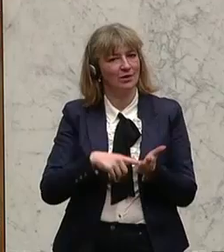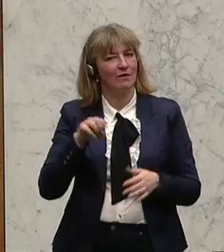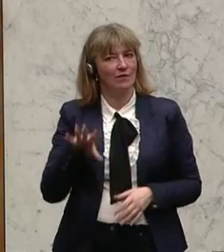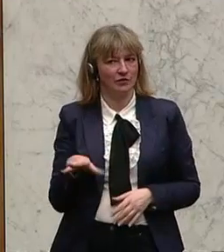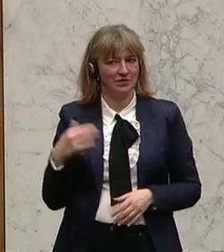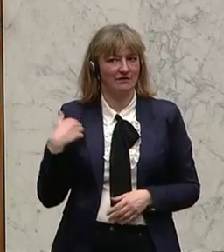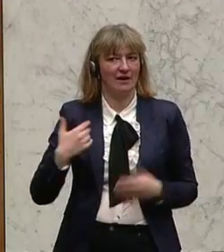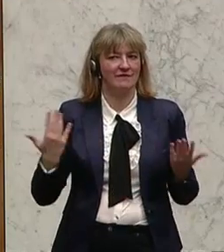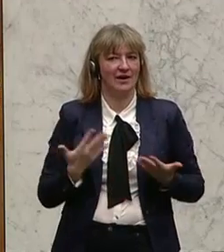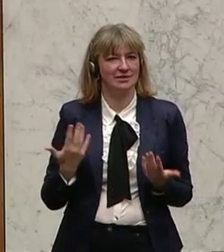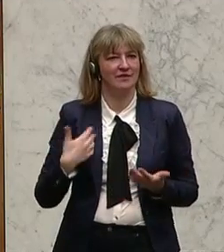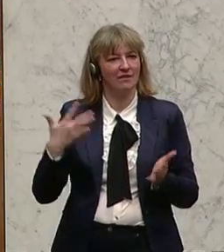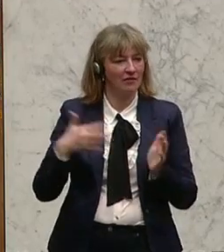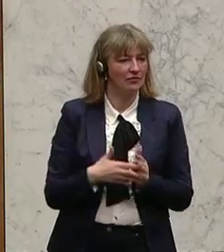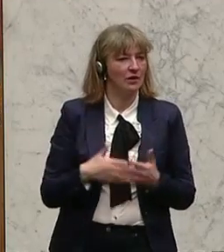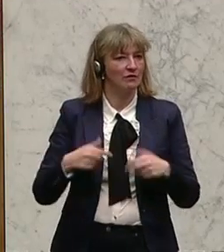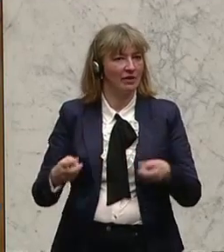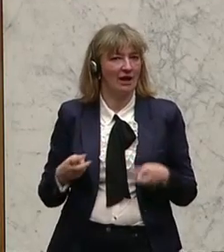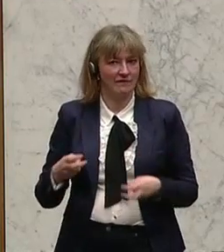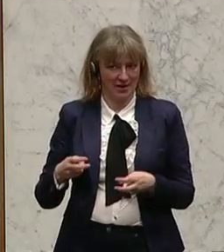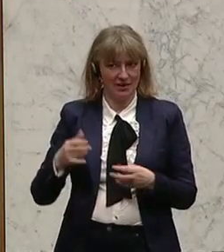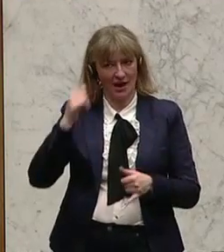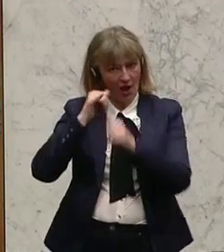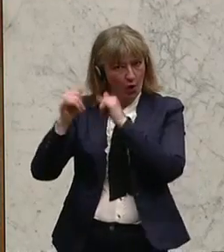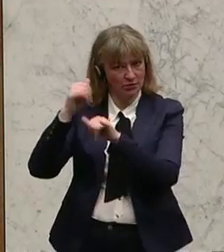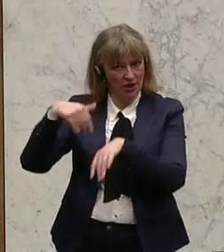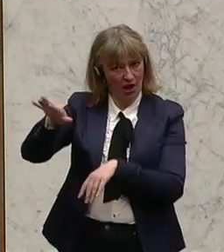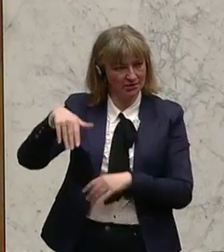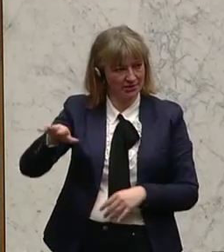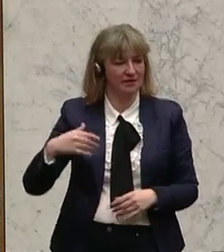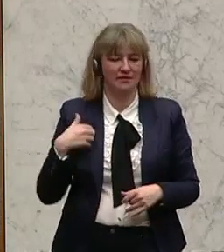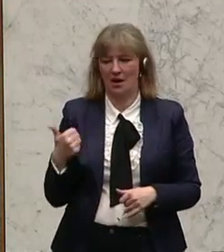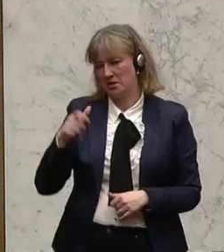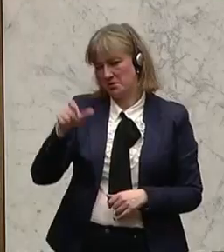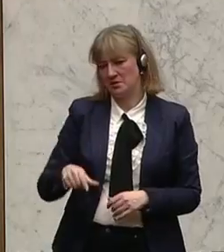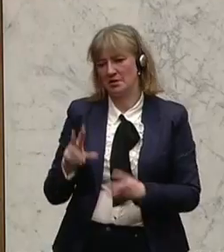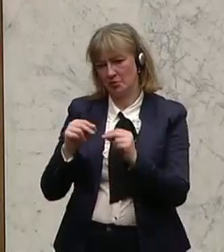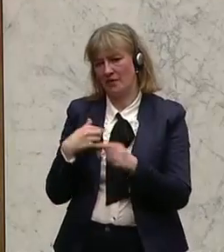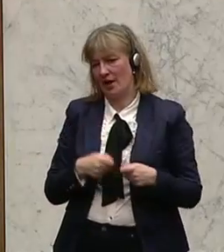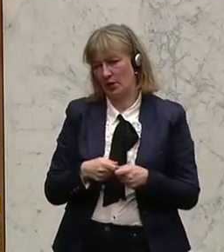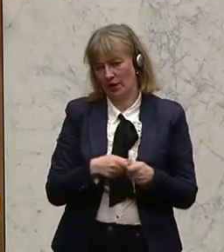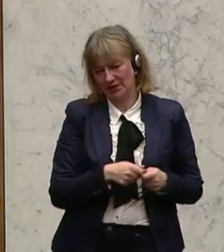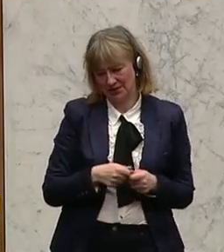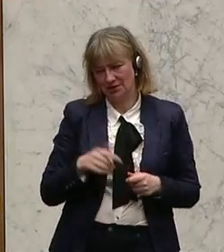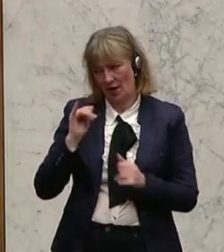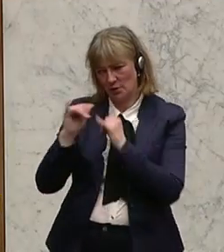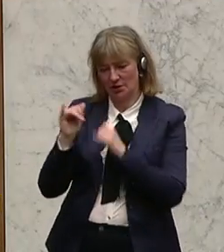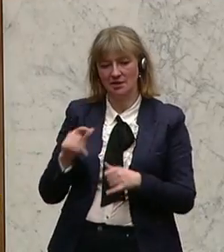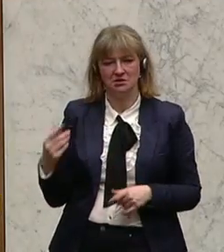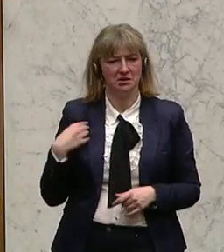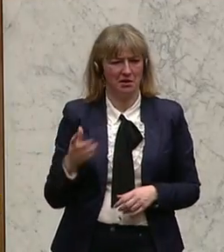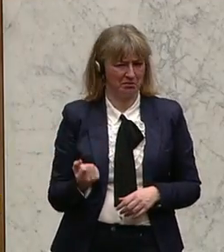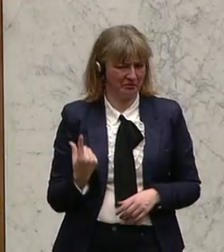2015, 5.000 Freiwillige ausreisen. Ich habe mit jemandem gesprochen, der das organisiert, und der sagt mir, das ist